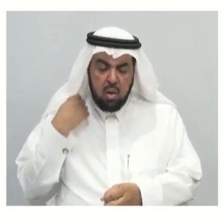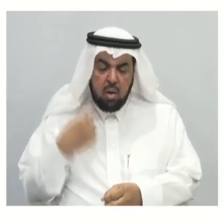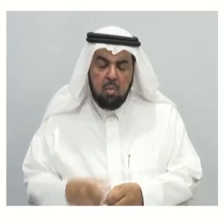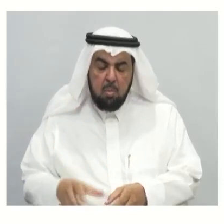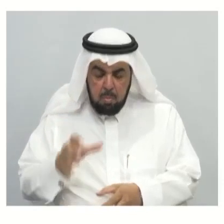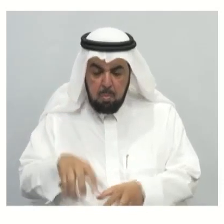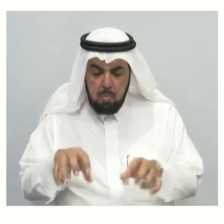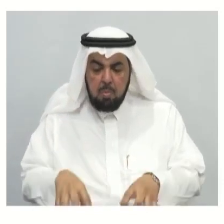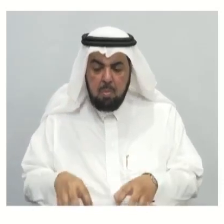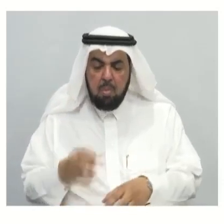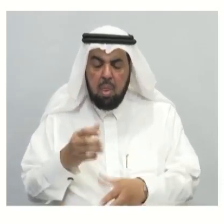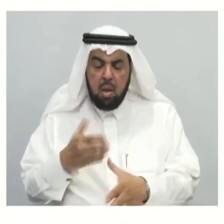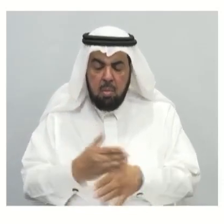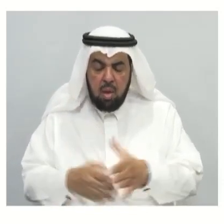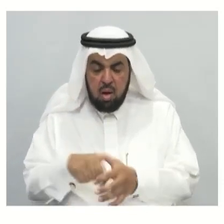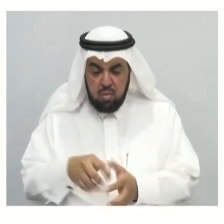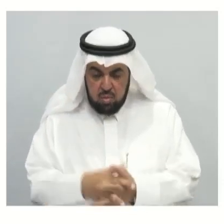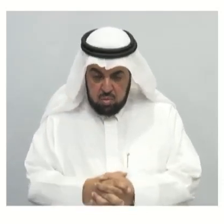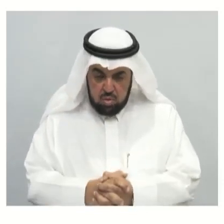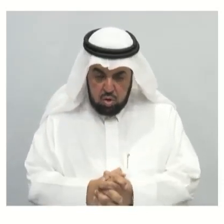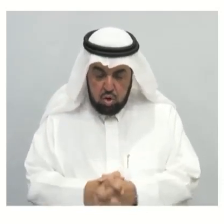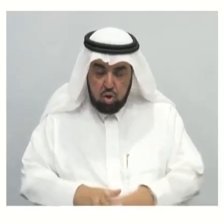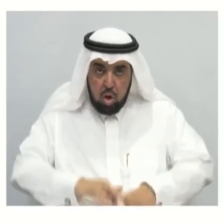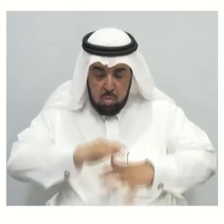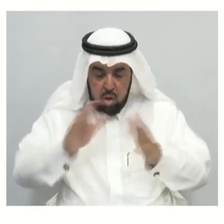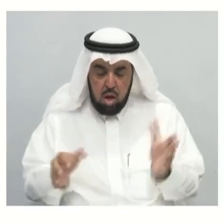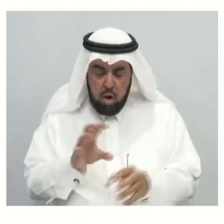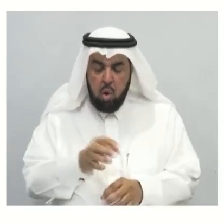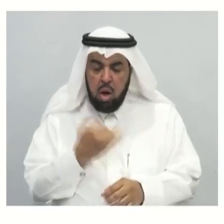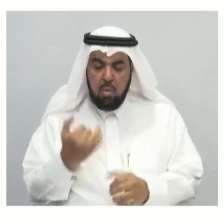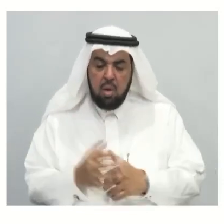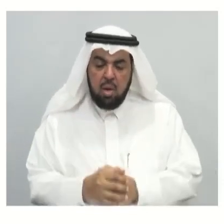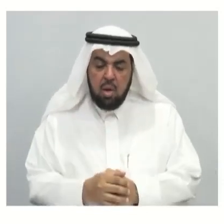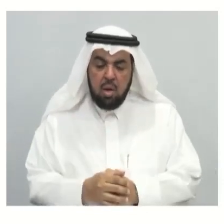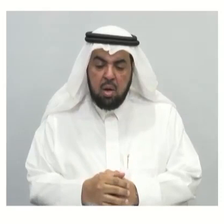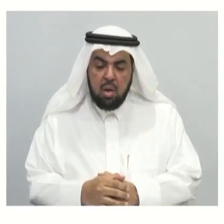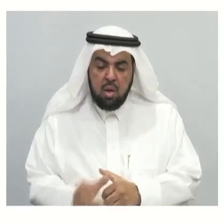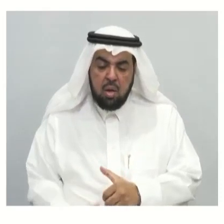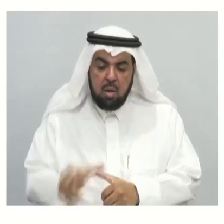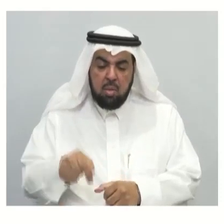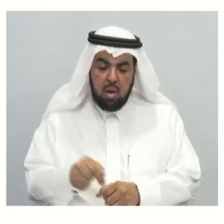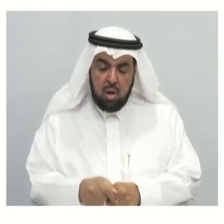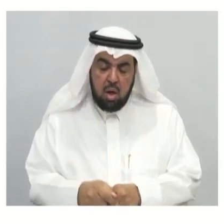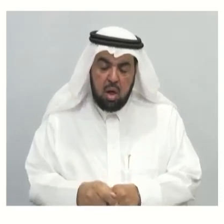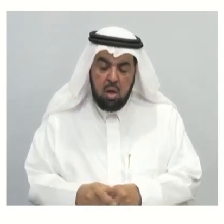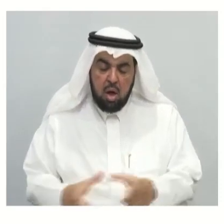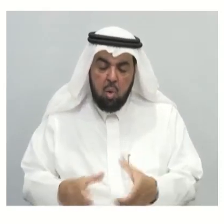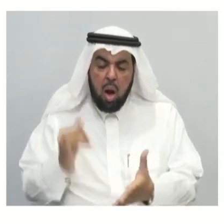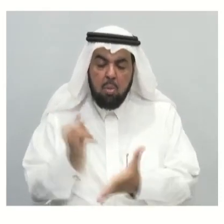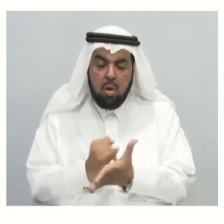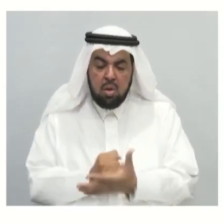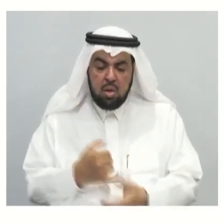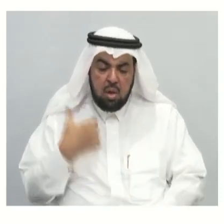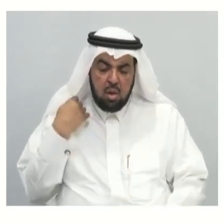القاهره مقرا لها جميع الدول العربيه الان سبع منها هي الدول المؤسسه والتي